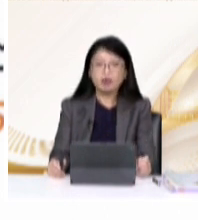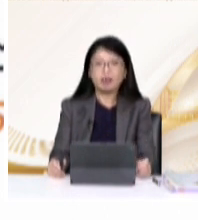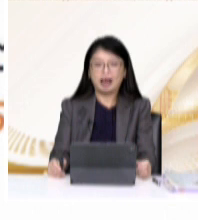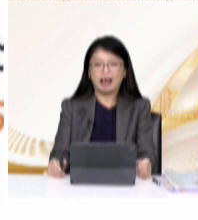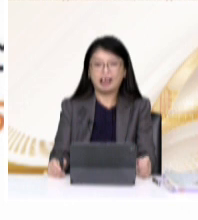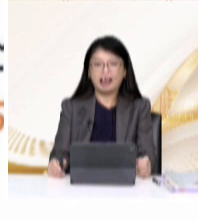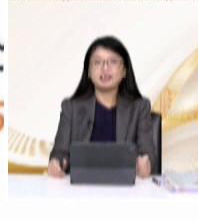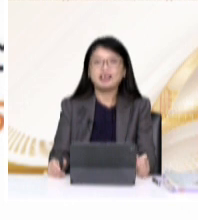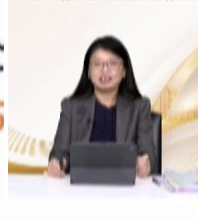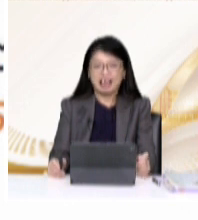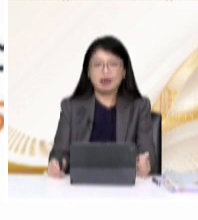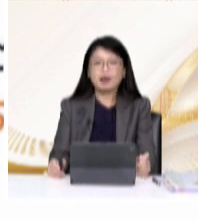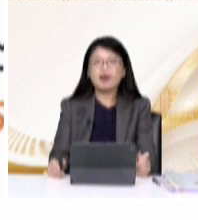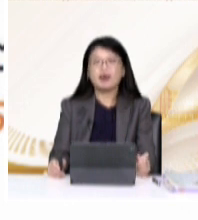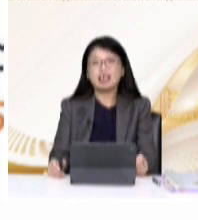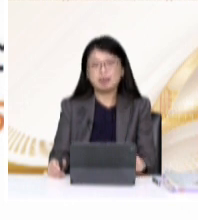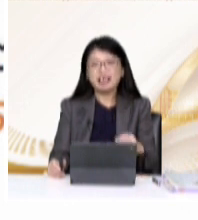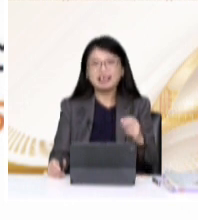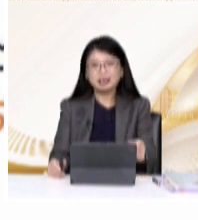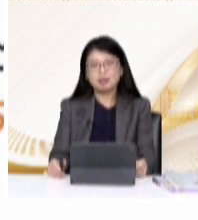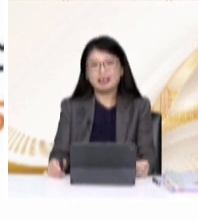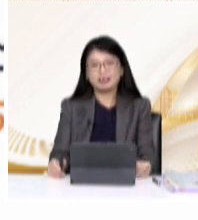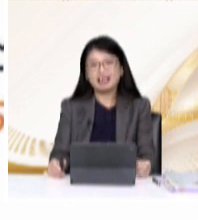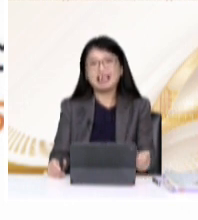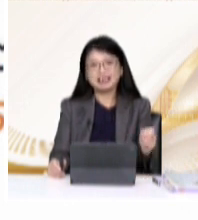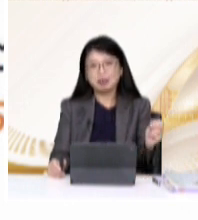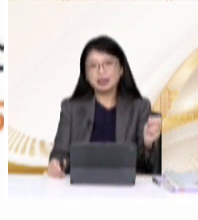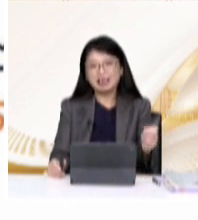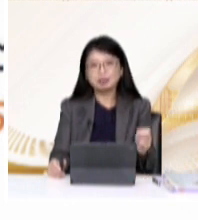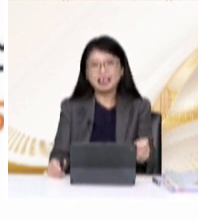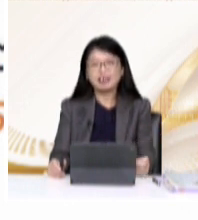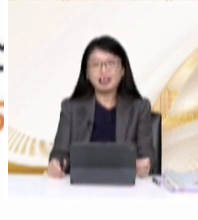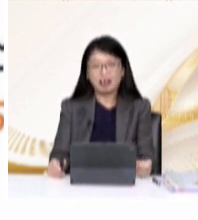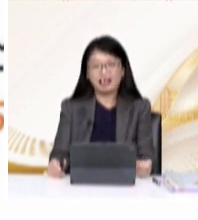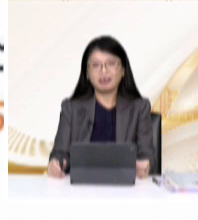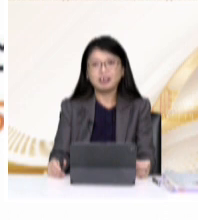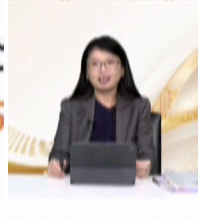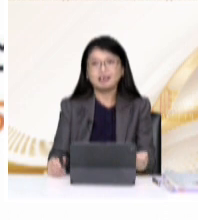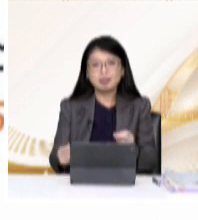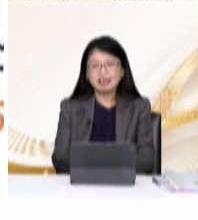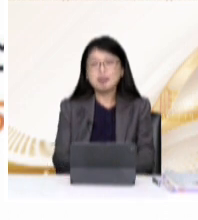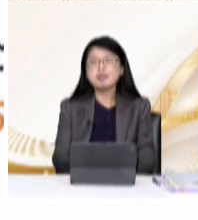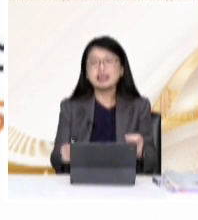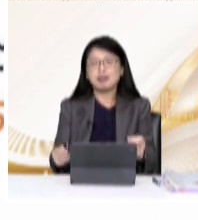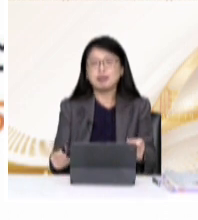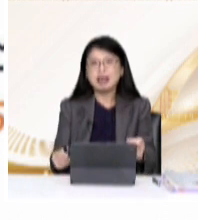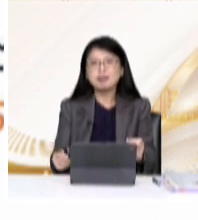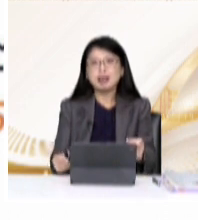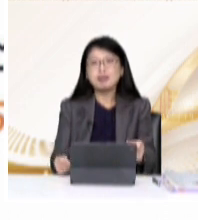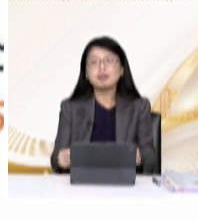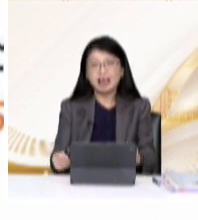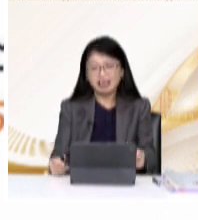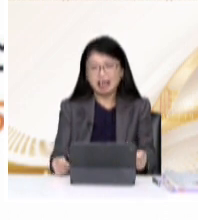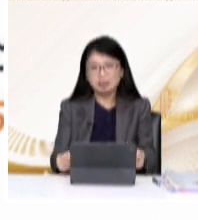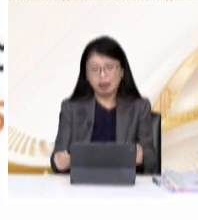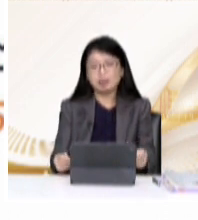ข้อกล่าวหาค่ะแล้วก็อำนาจหน้าที่ต่อไปของท่านหลังจากพอท่านรับแจ้งข้อกล่าวหาแล้วในเมื่อท่านไม่มีอ